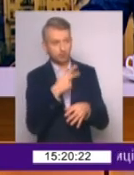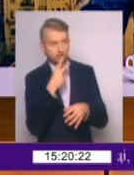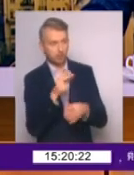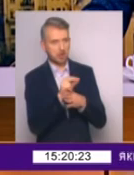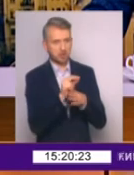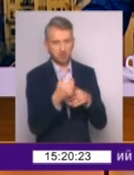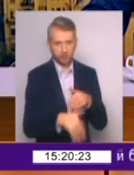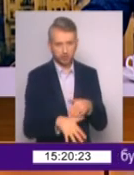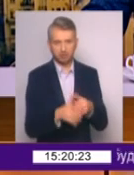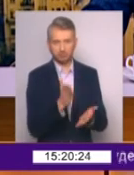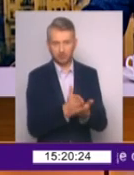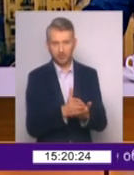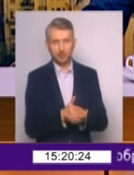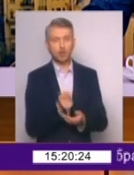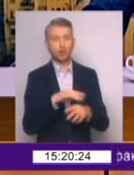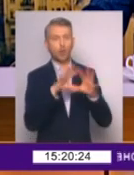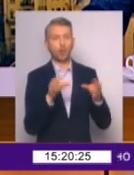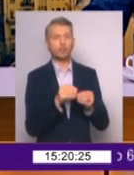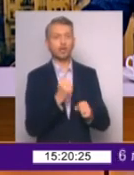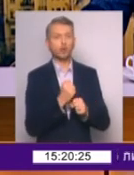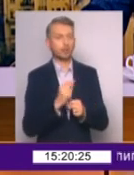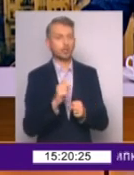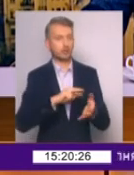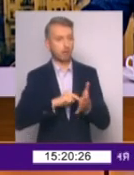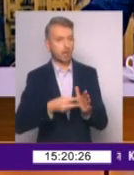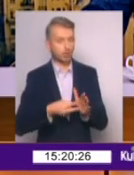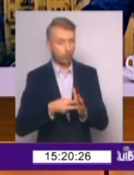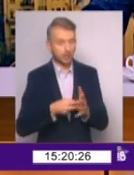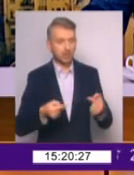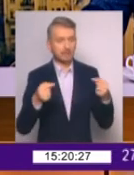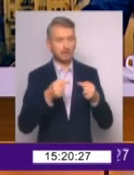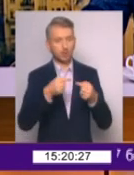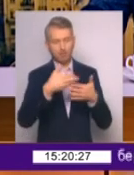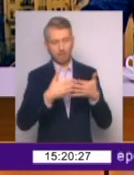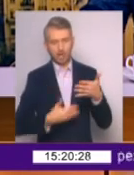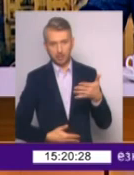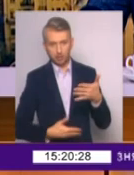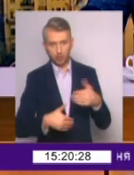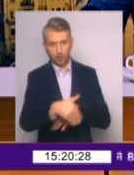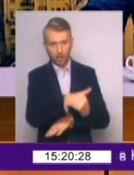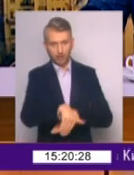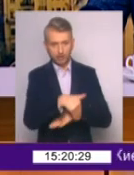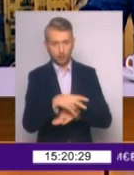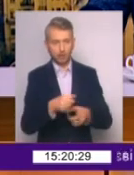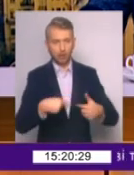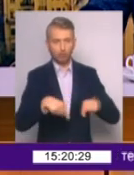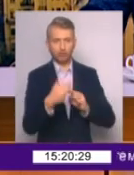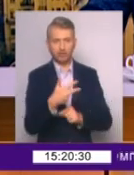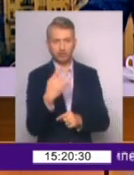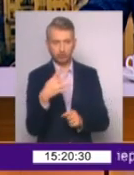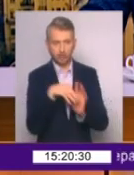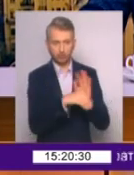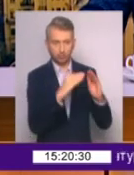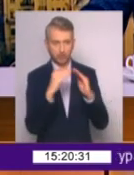проводяться. Той обсяг робіт, який запланований згідно переліку адресно на окрузі 3-4 в